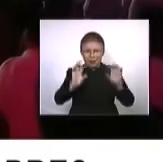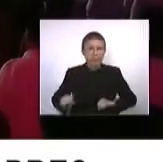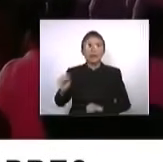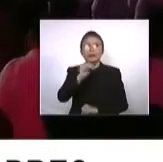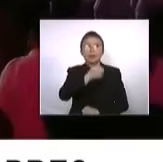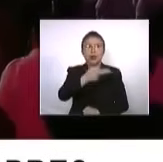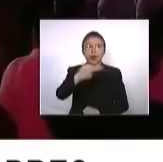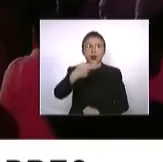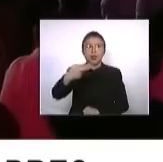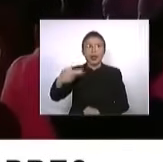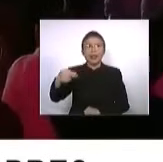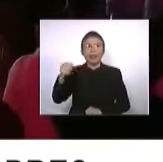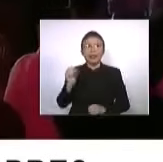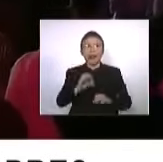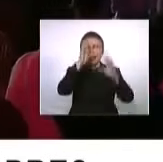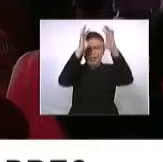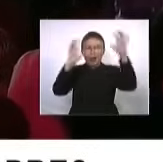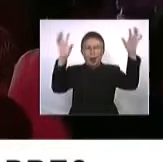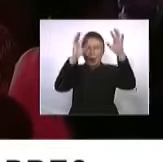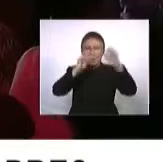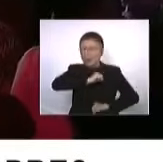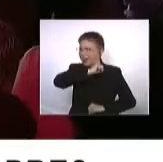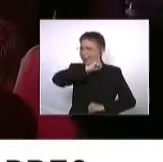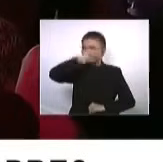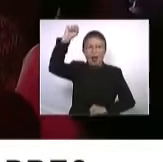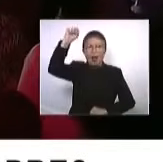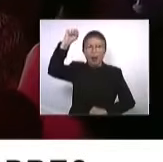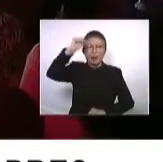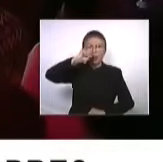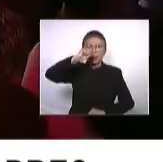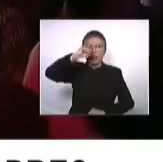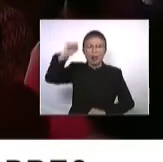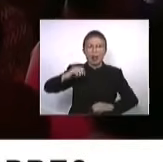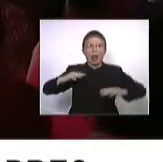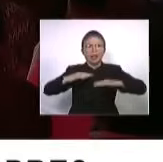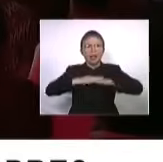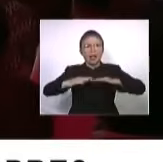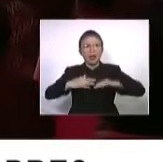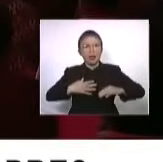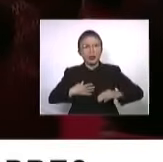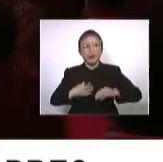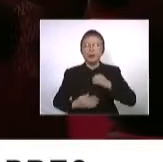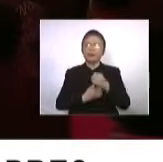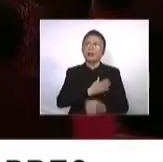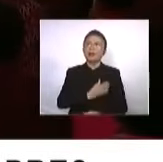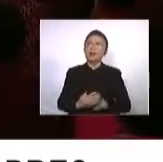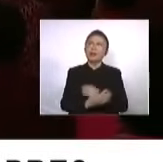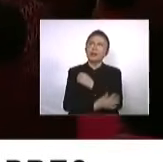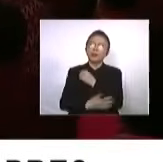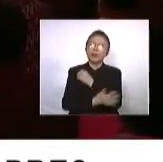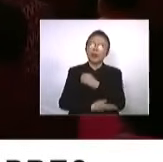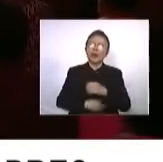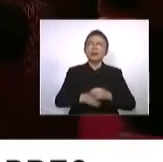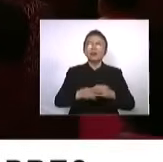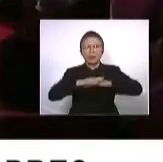memprediksi pertanyaan lawan debat tadi kejadian pada debat jawab pres e Gibran Pak Mahfud MD dan cakimin bahwa